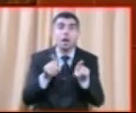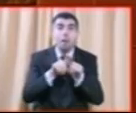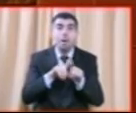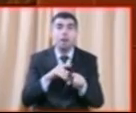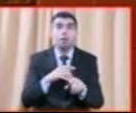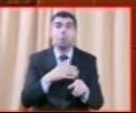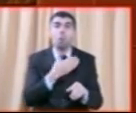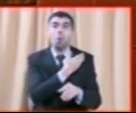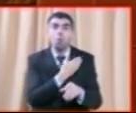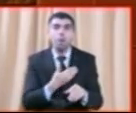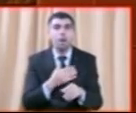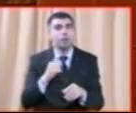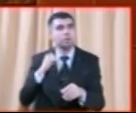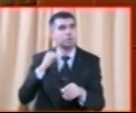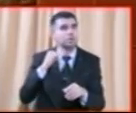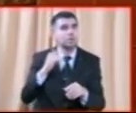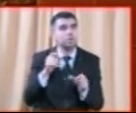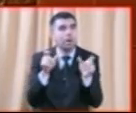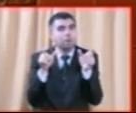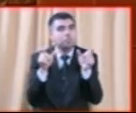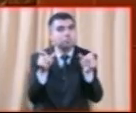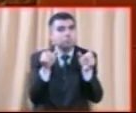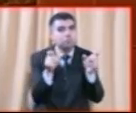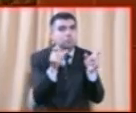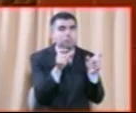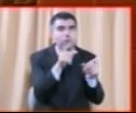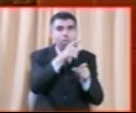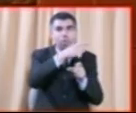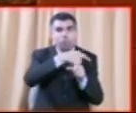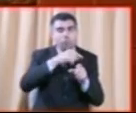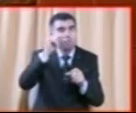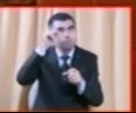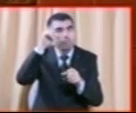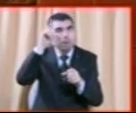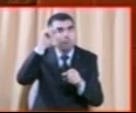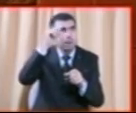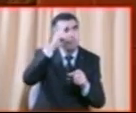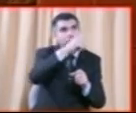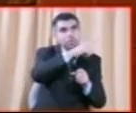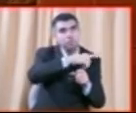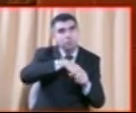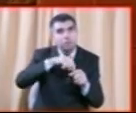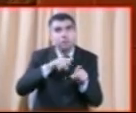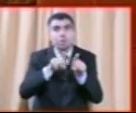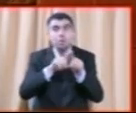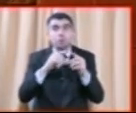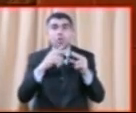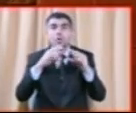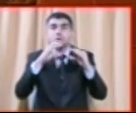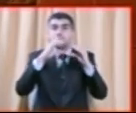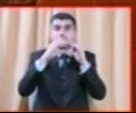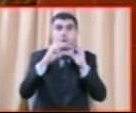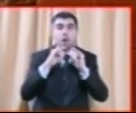الموضوع بأعلى مستويات اليقظة والمسؤولية والتشاور